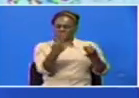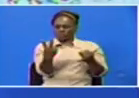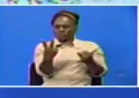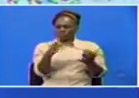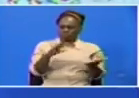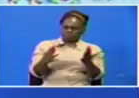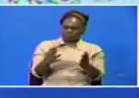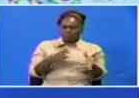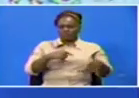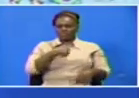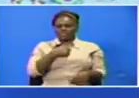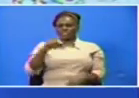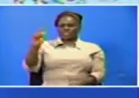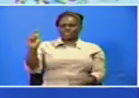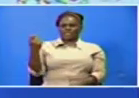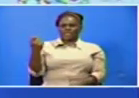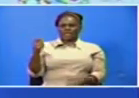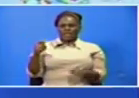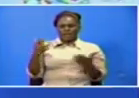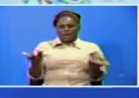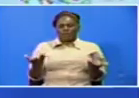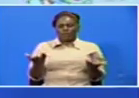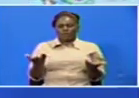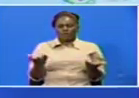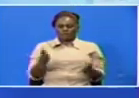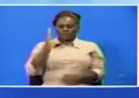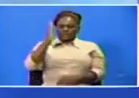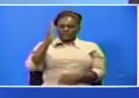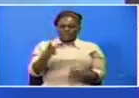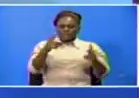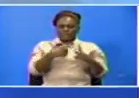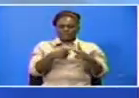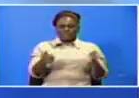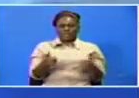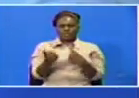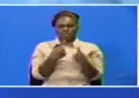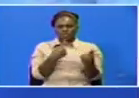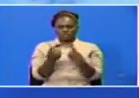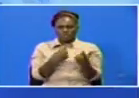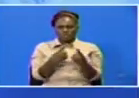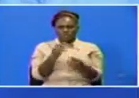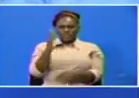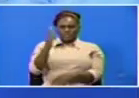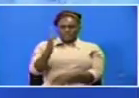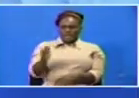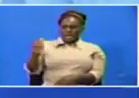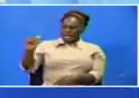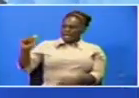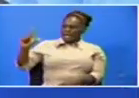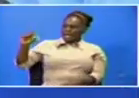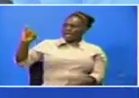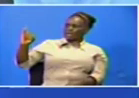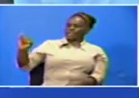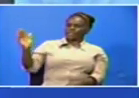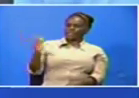moja au mawili matatu kuhusiana na ziara yake hapa katika jiji la Mombasa. Na moja kwa moja tutaanza mazungumzo ya moja kwa moja na Alikiba. Alikiba,